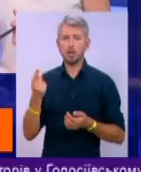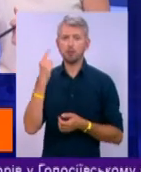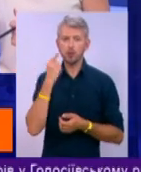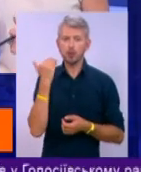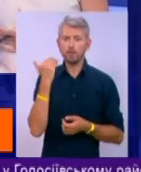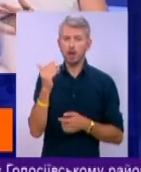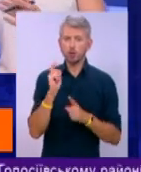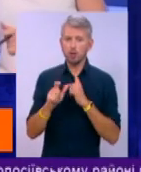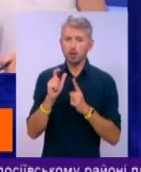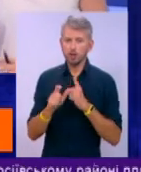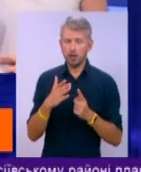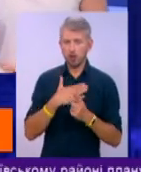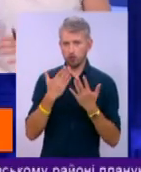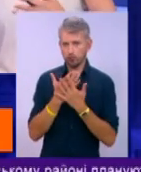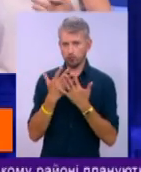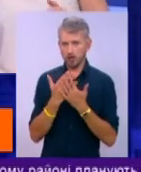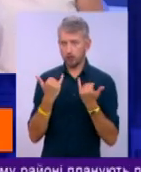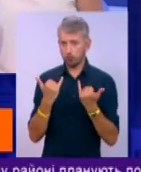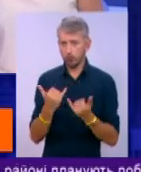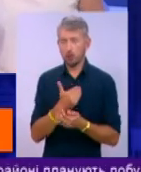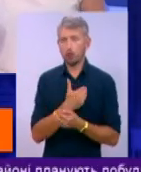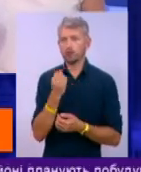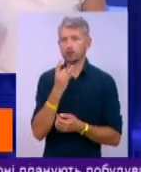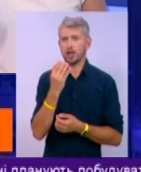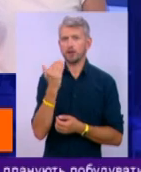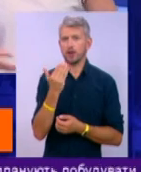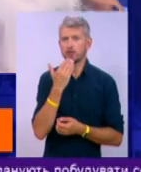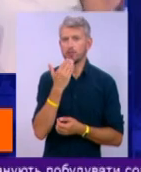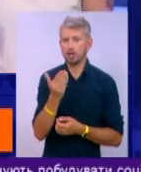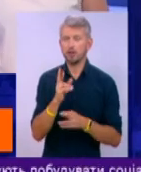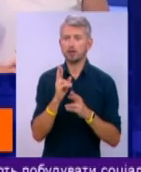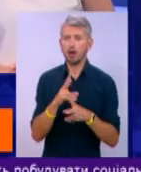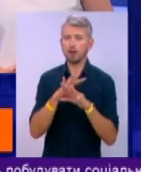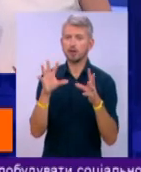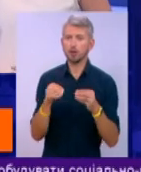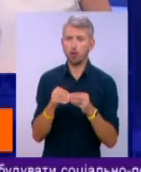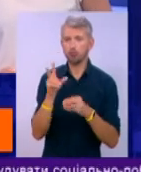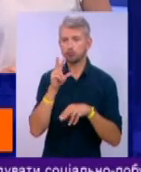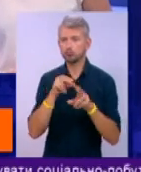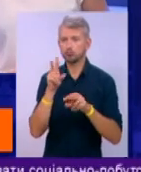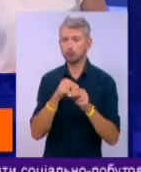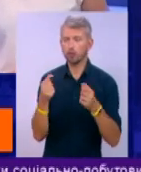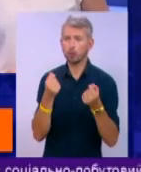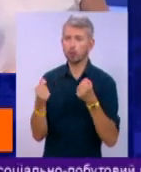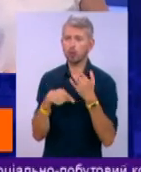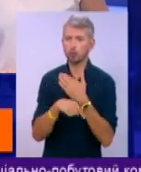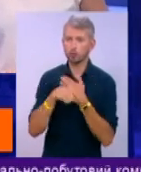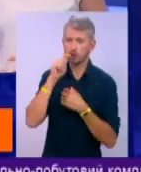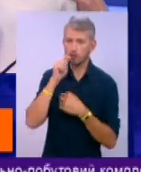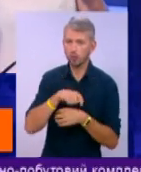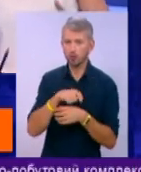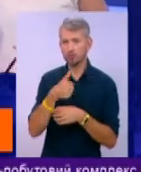ваш власний коментар в нашому сюжеті вже сьогодні, але хочу ще раз вас запитати, як в цілому оцінюєте боротьбу з корупцією в Україні?